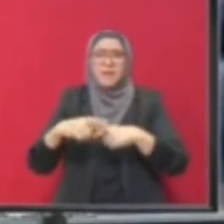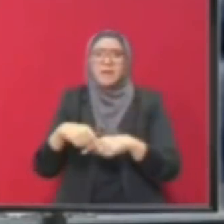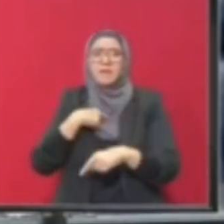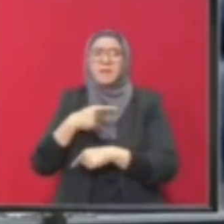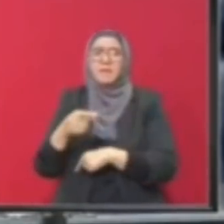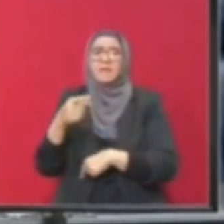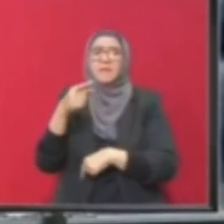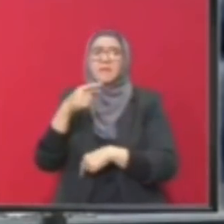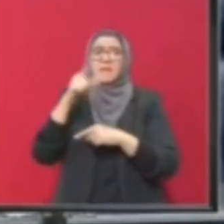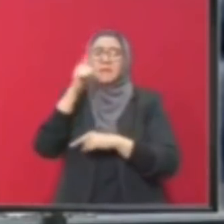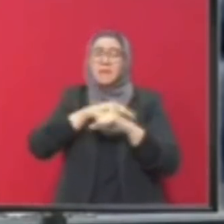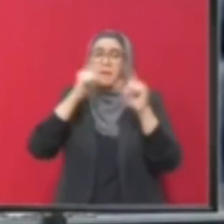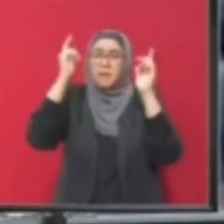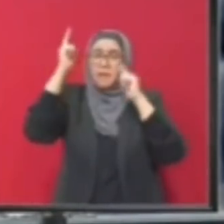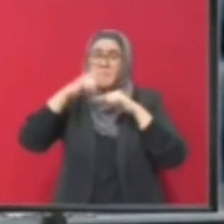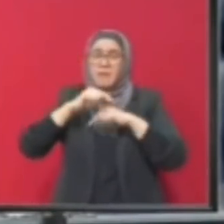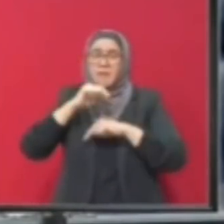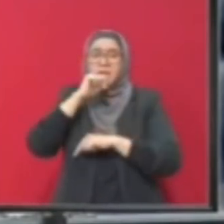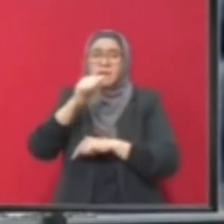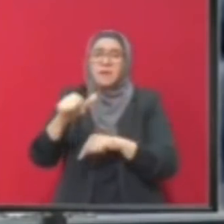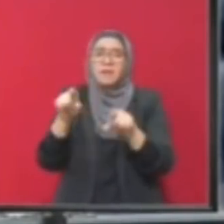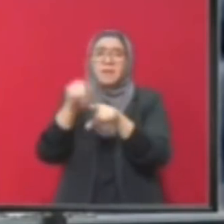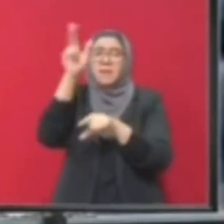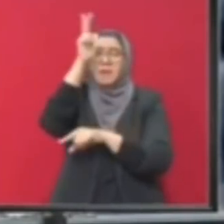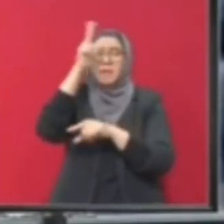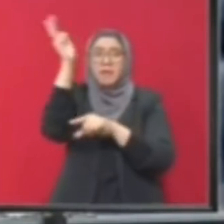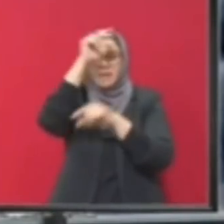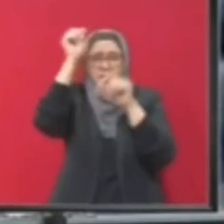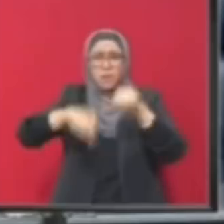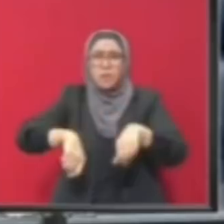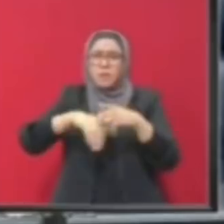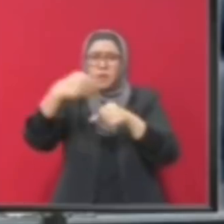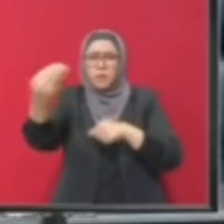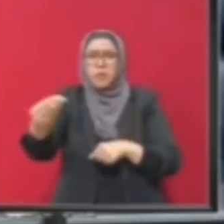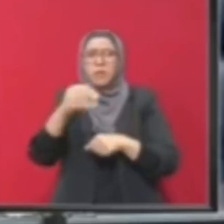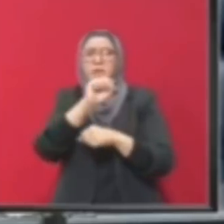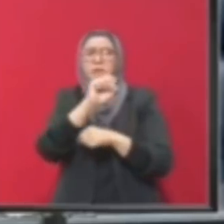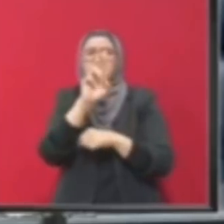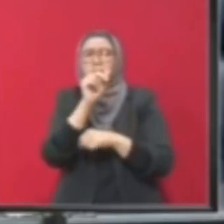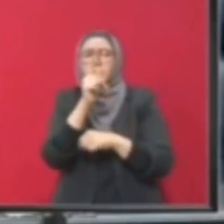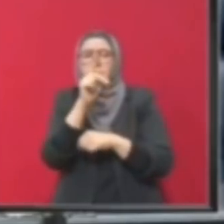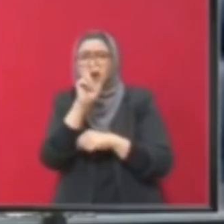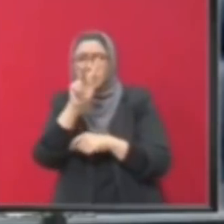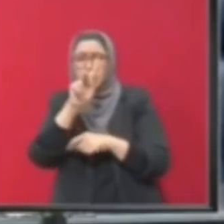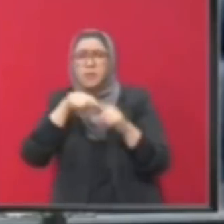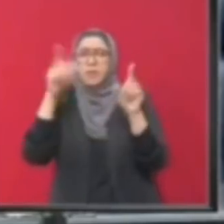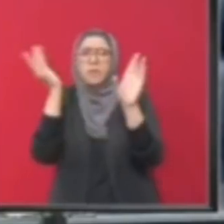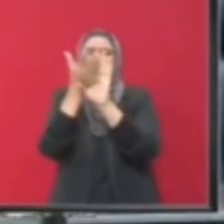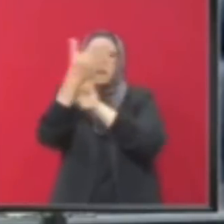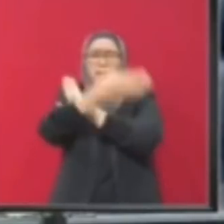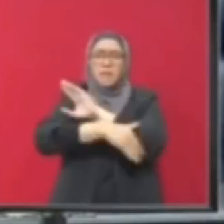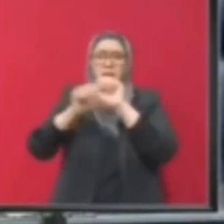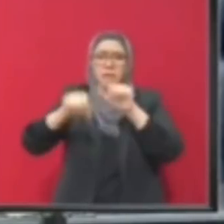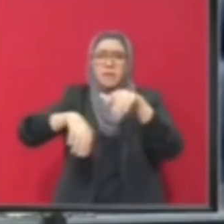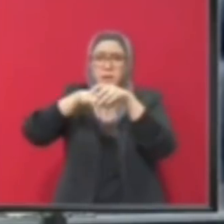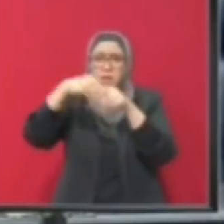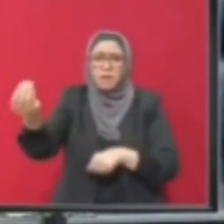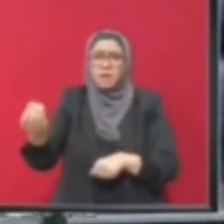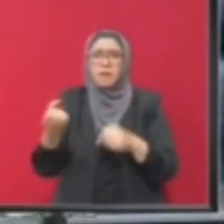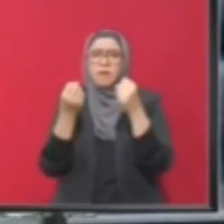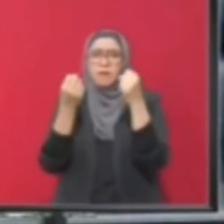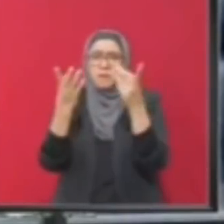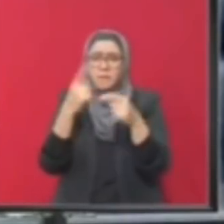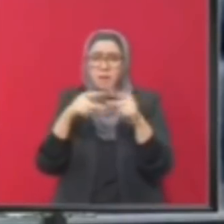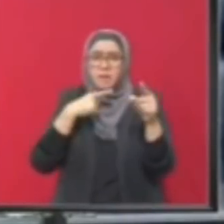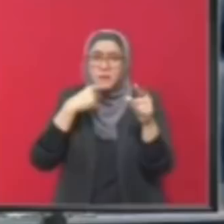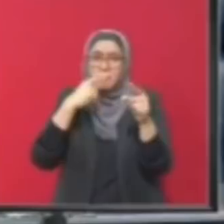kerajaan boleh isu suku. They can print. Bank negara boleh keluarkan berbagai kaedah untuk meningkatkan supaya pinjaman